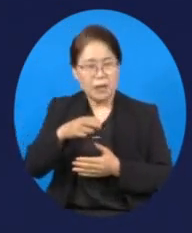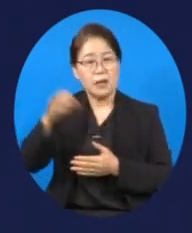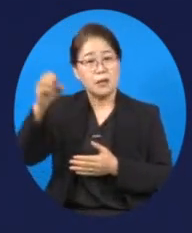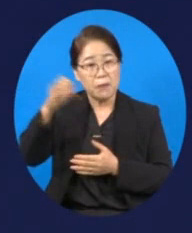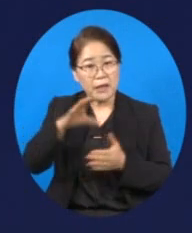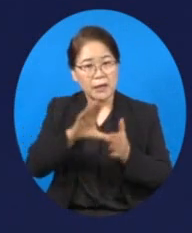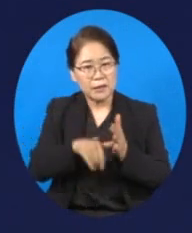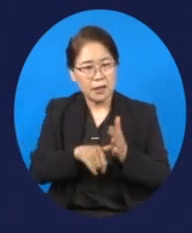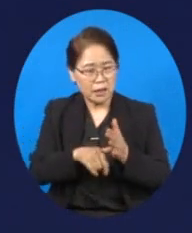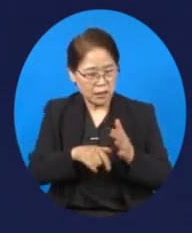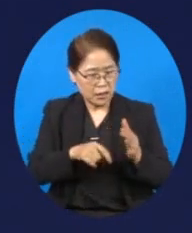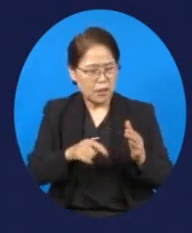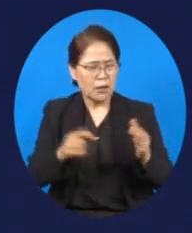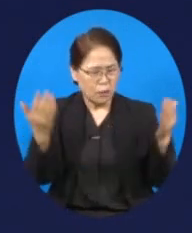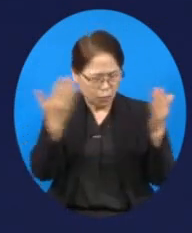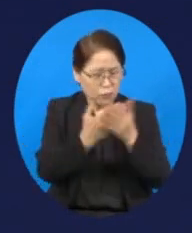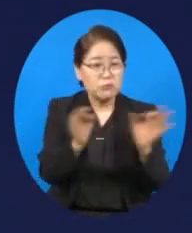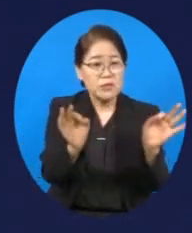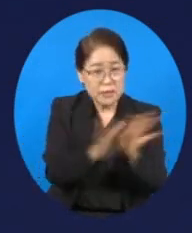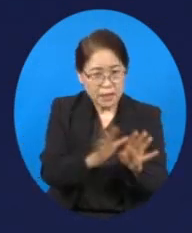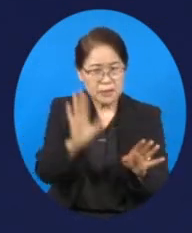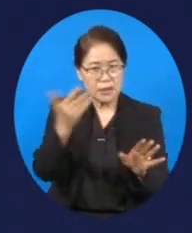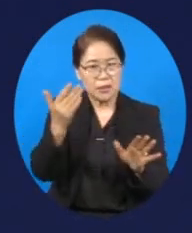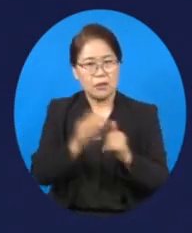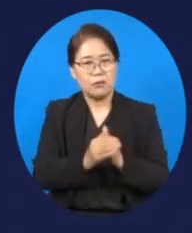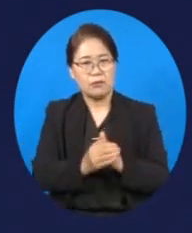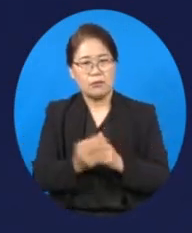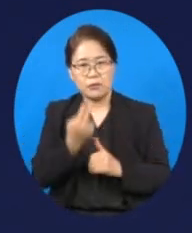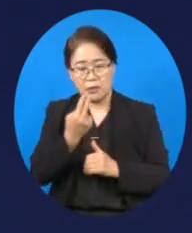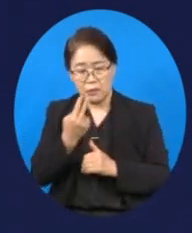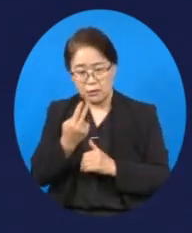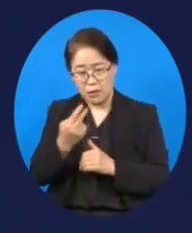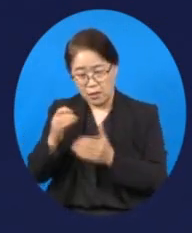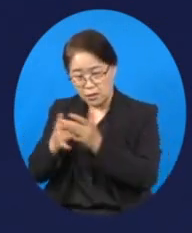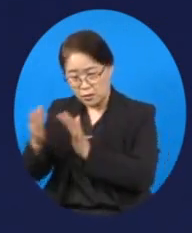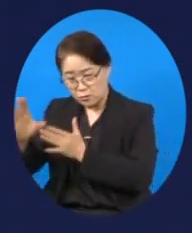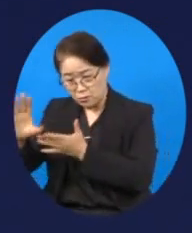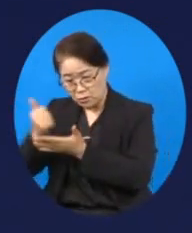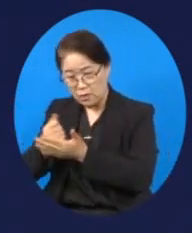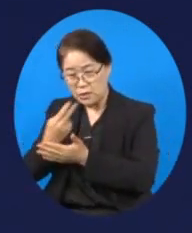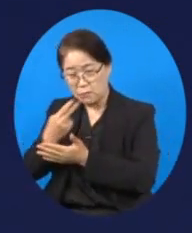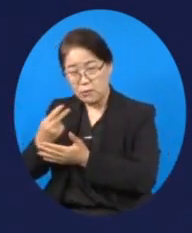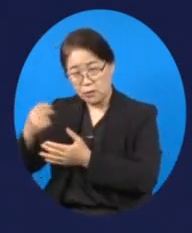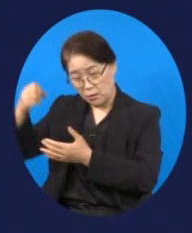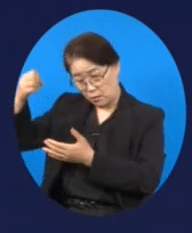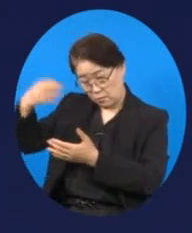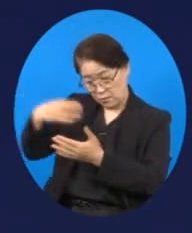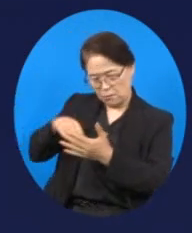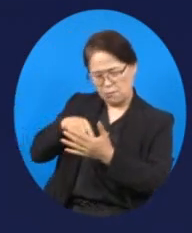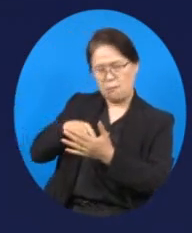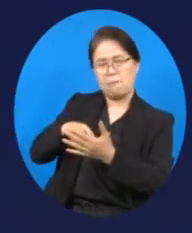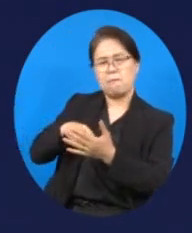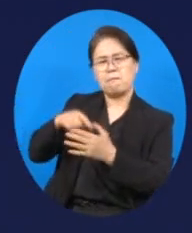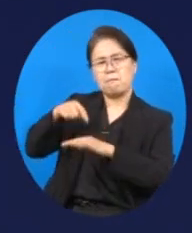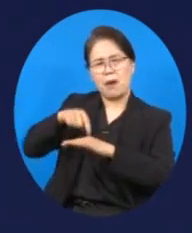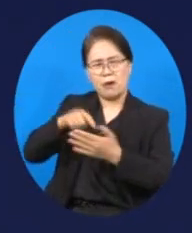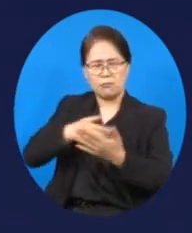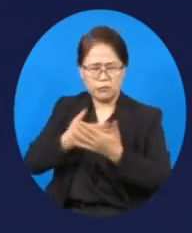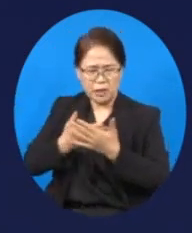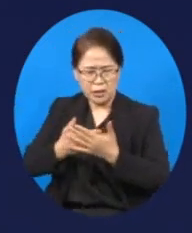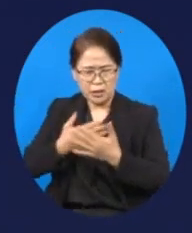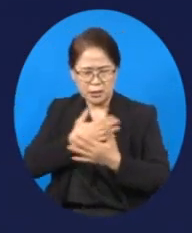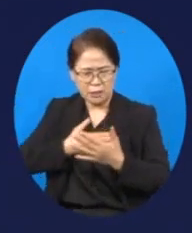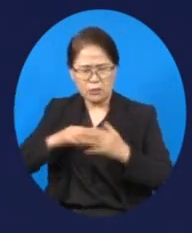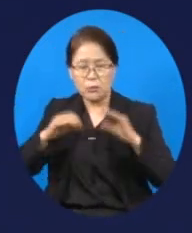어둠이 떠나갈 것입니다 예수 그리스도의 생명의 빛이 내 안에 임할 때에 우울한 감정도 불안한 감정도 사라질